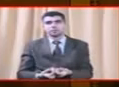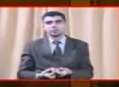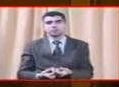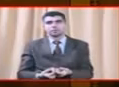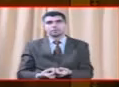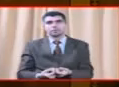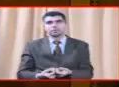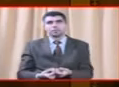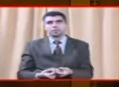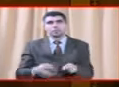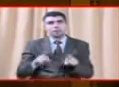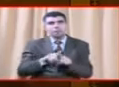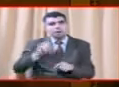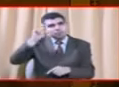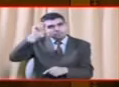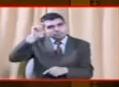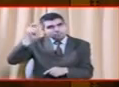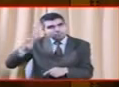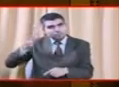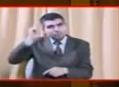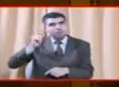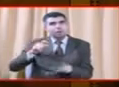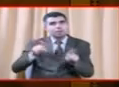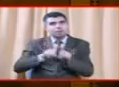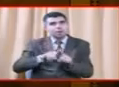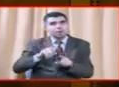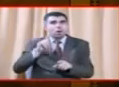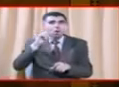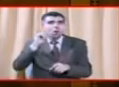وعبركم كذلك تحية للضحية